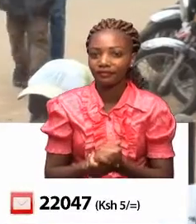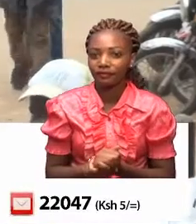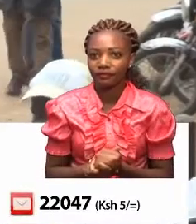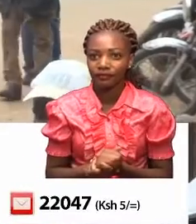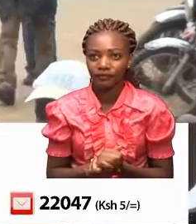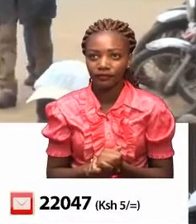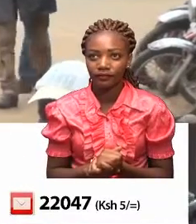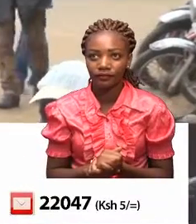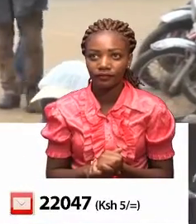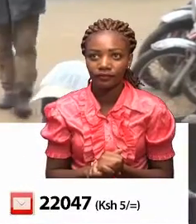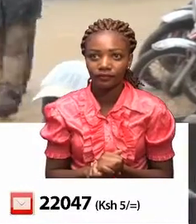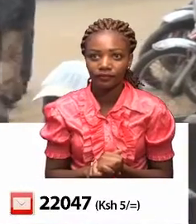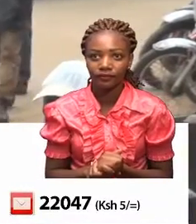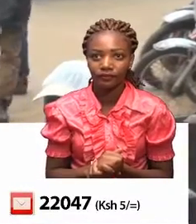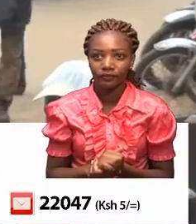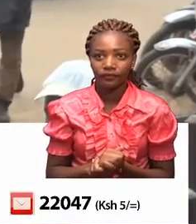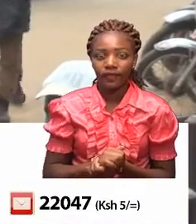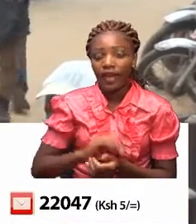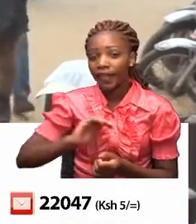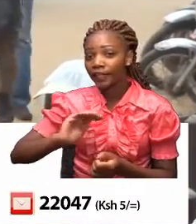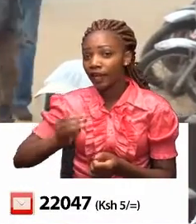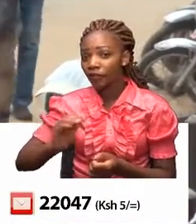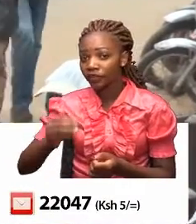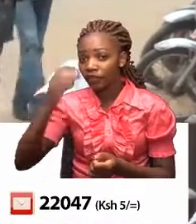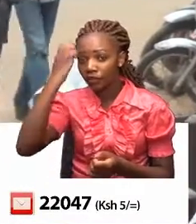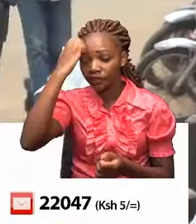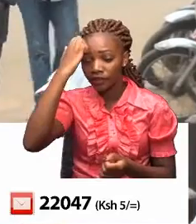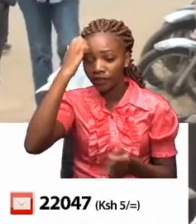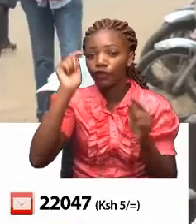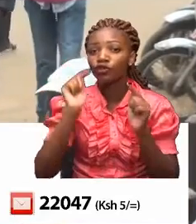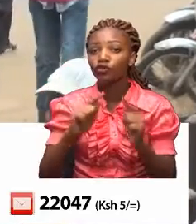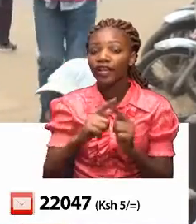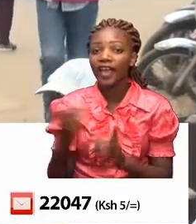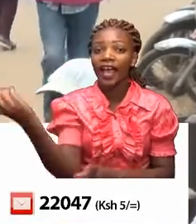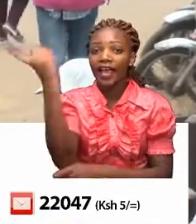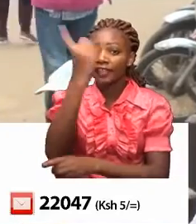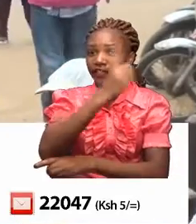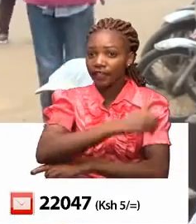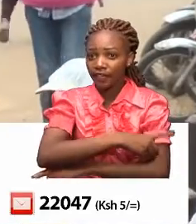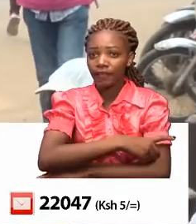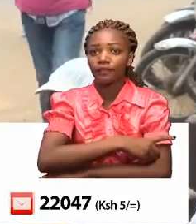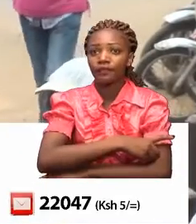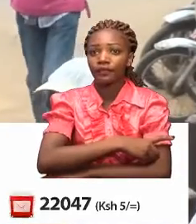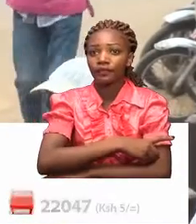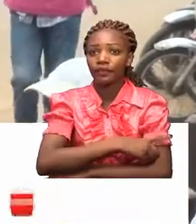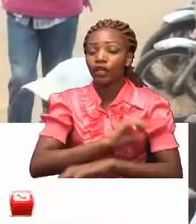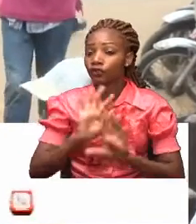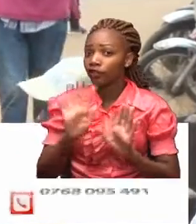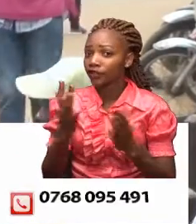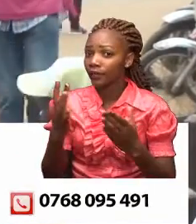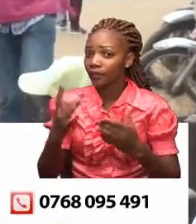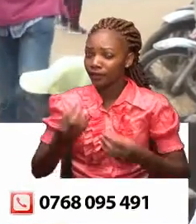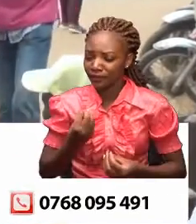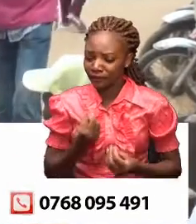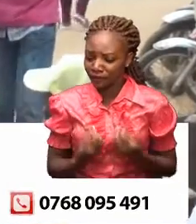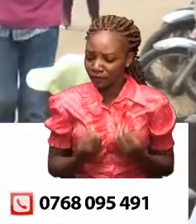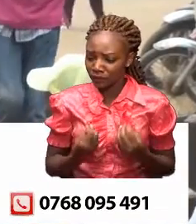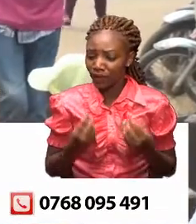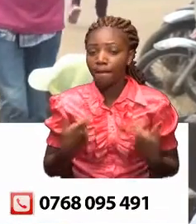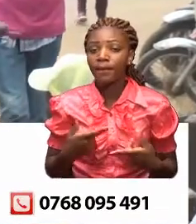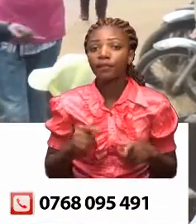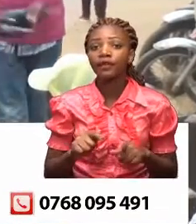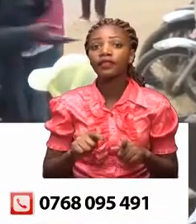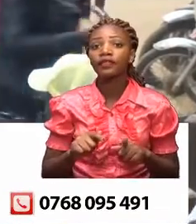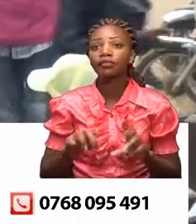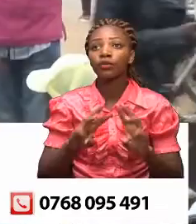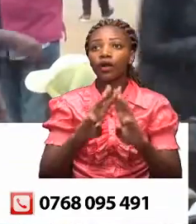Naam. Katika kaunti ya Uasin Gishu hii leo ikiwa siku ya walemavu duniani. Niko katika eneo ambalo